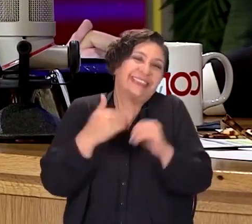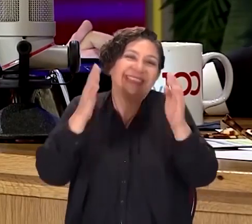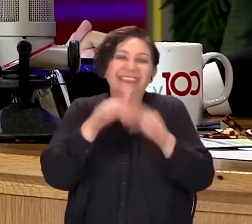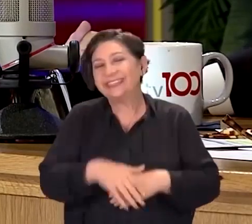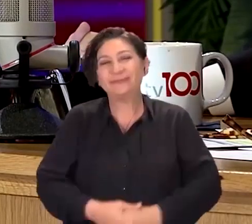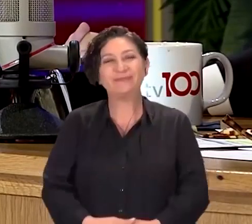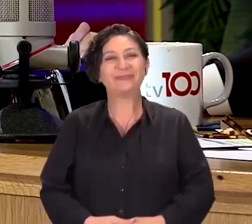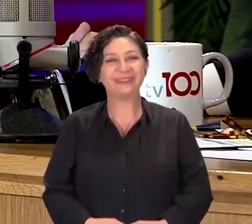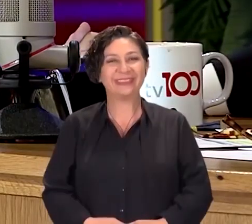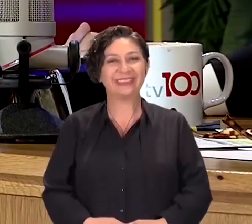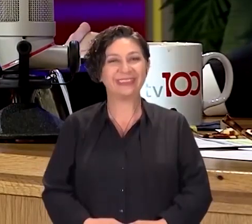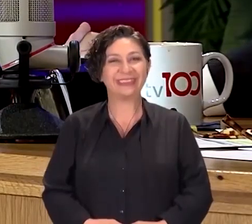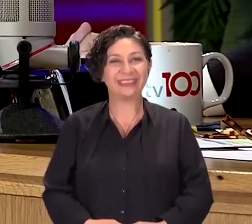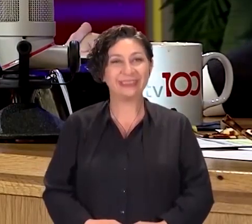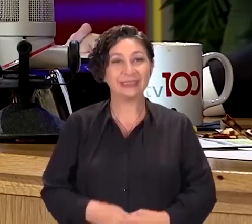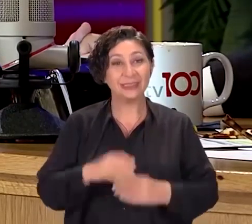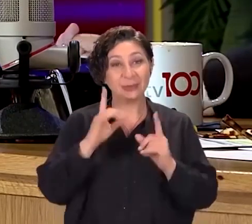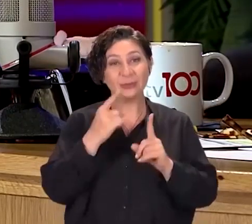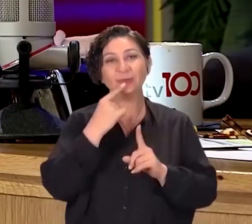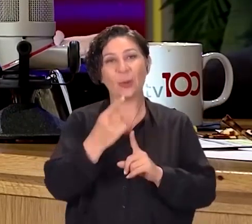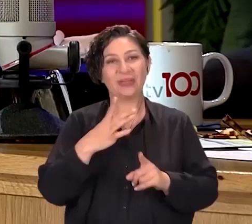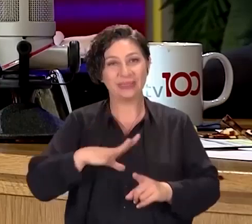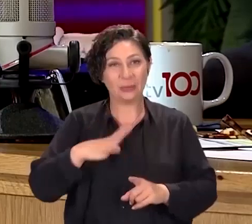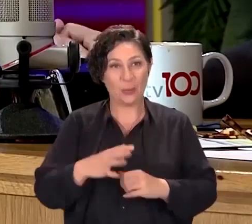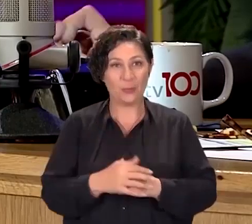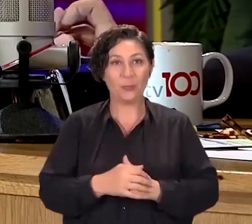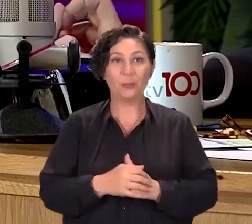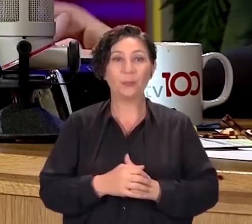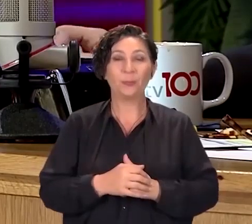Peki. Şimdi şunu söylemek istiyorum.